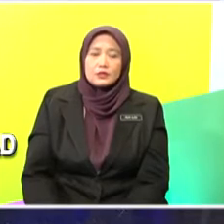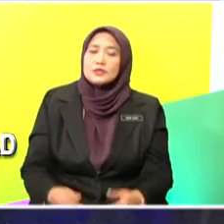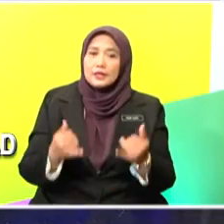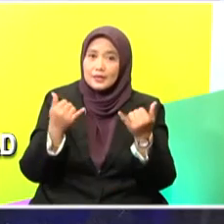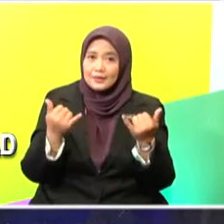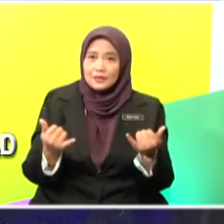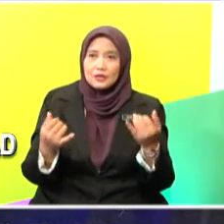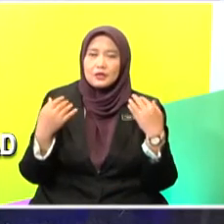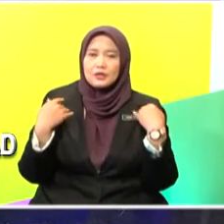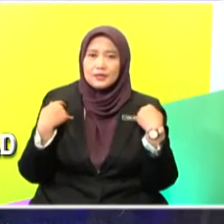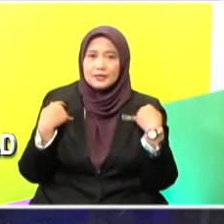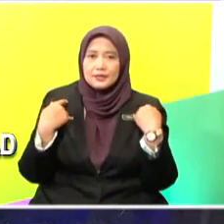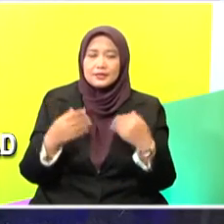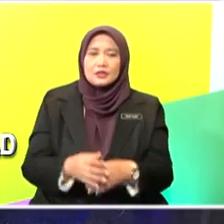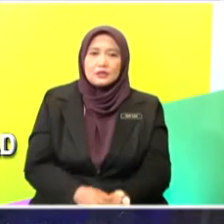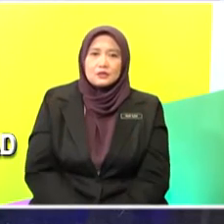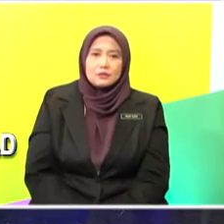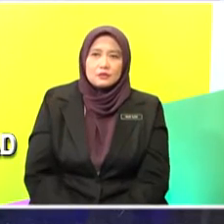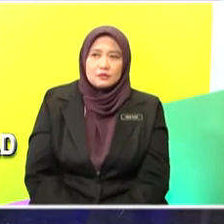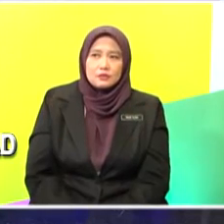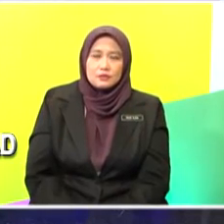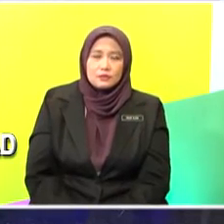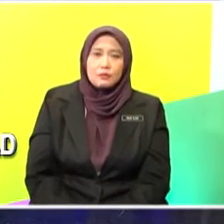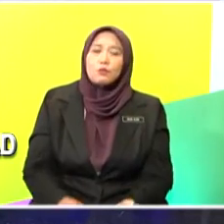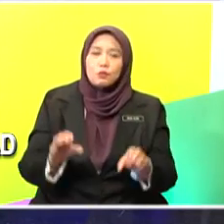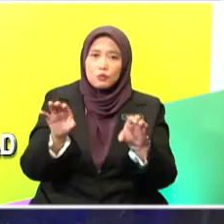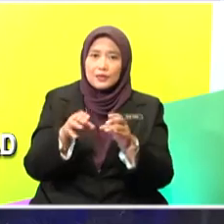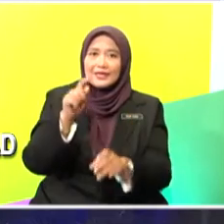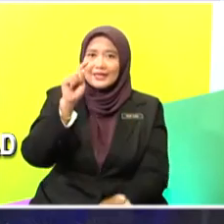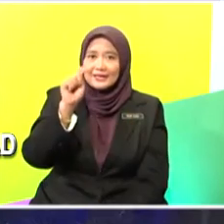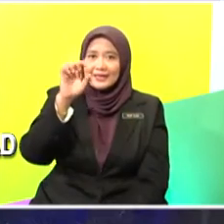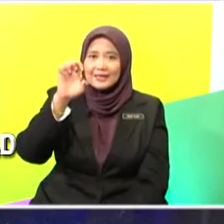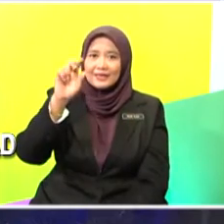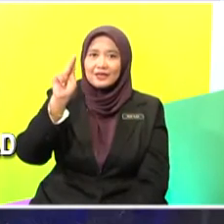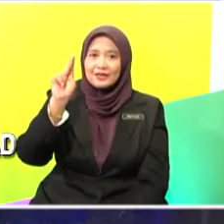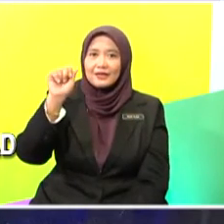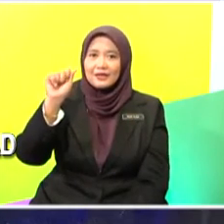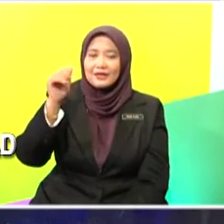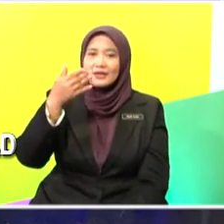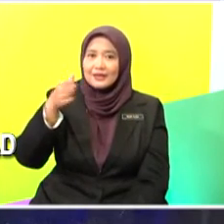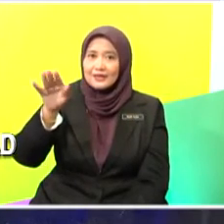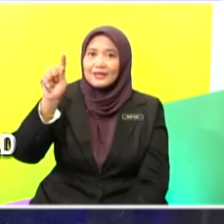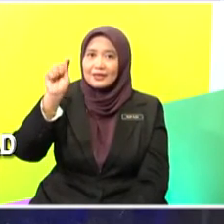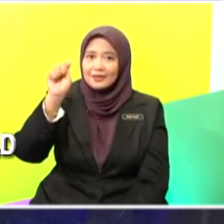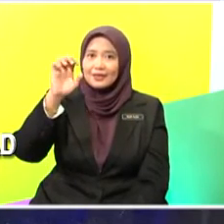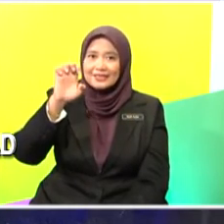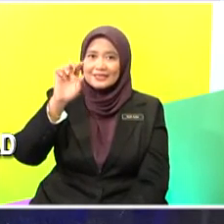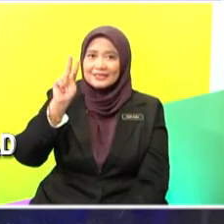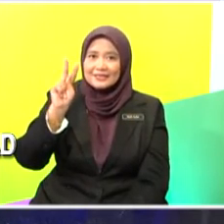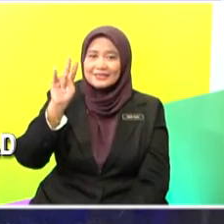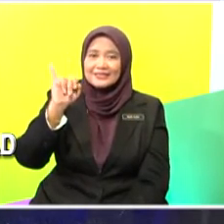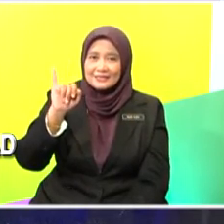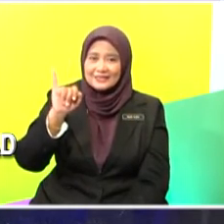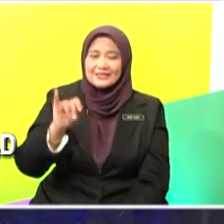cikgu? Hakim boleh ke kalau cikgu teka-teki? Boleh cikgu. Bila saya dah belajar dengan cikgu, saya rasa saya yakin saya boleh